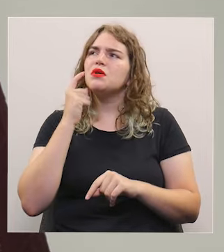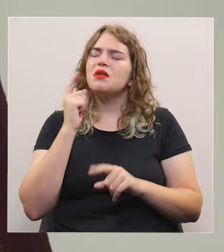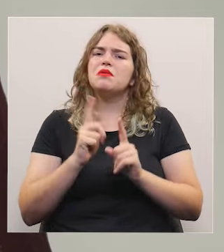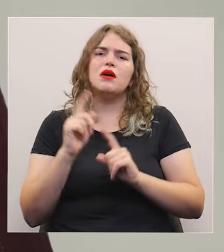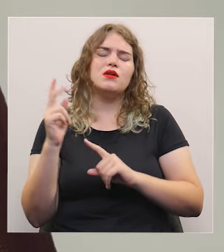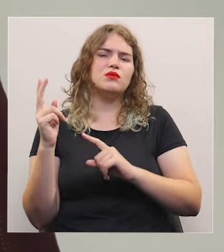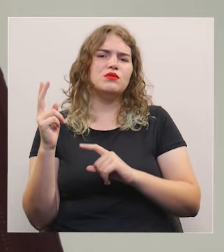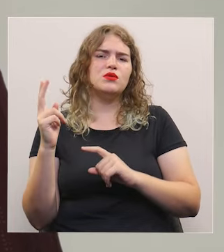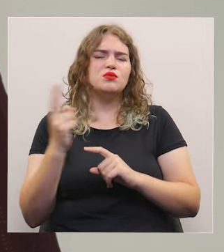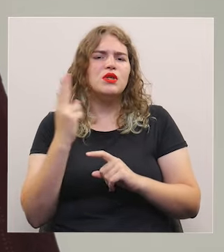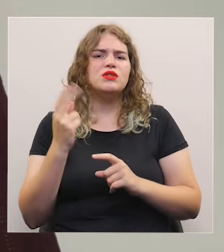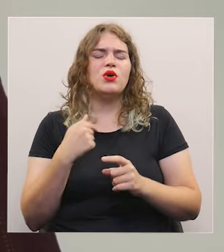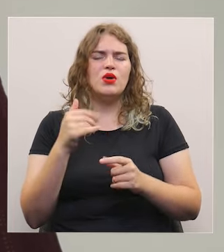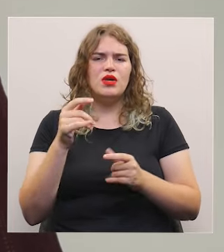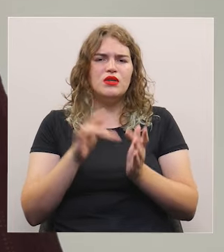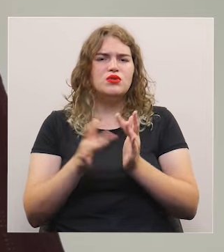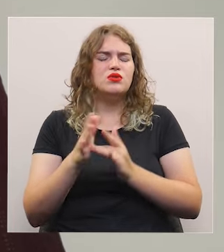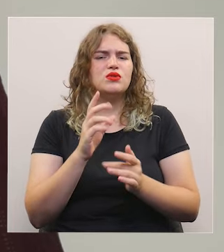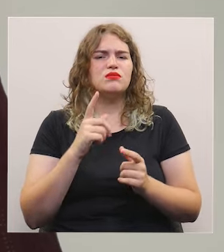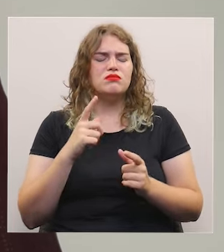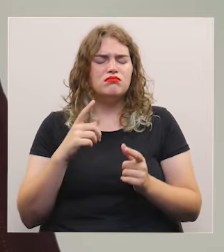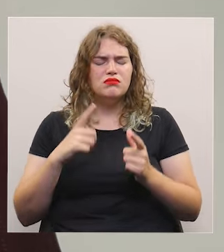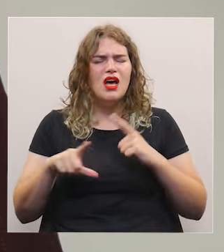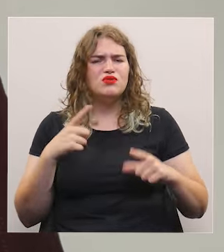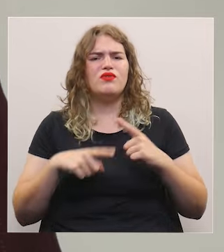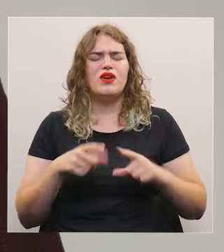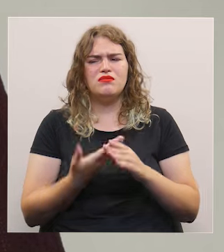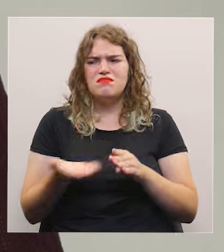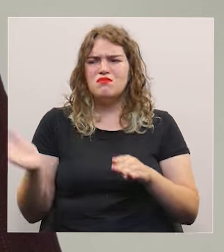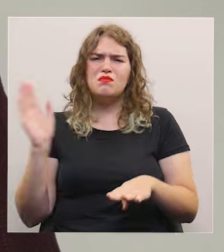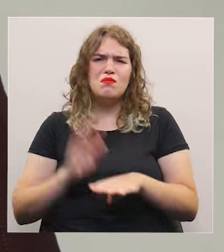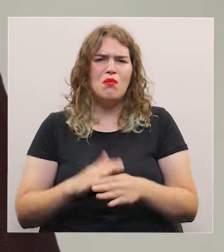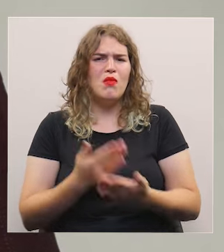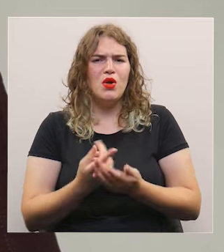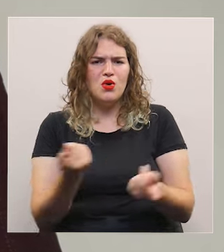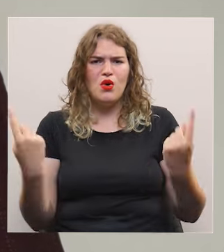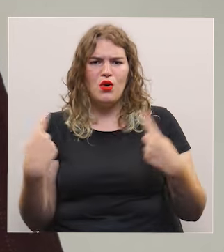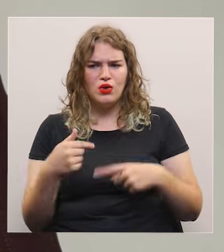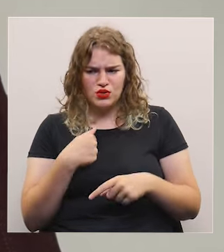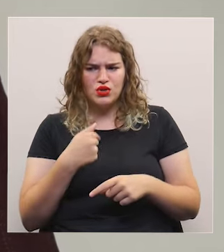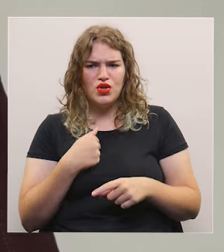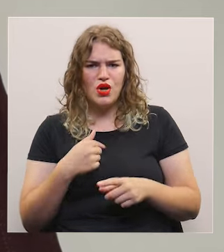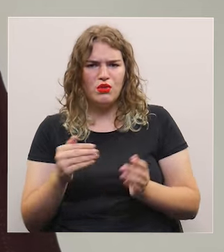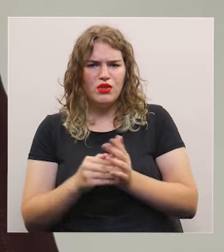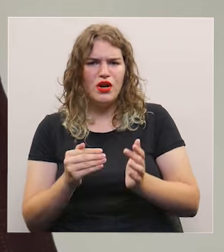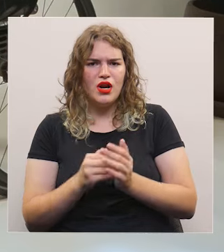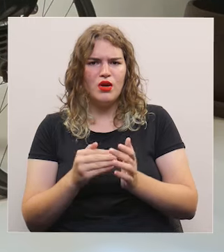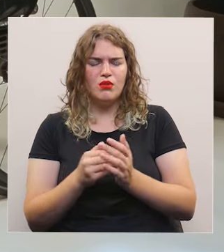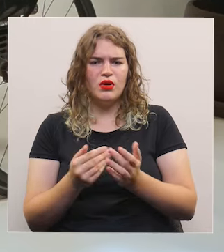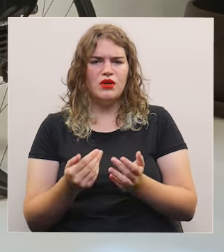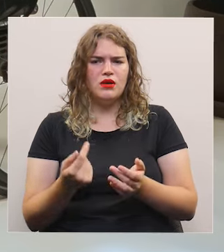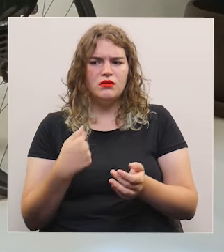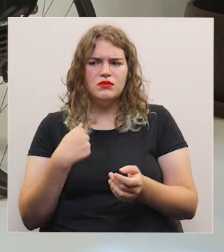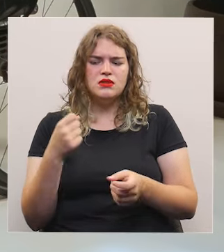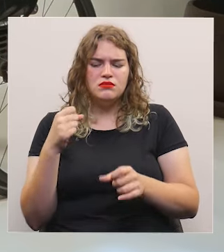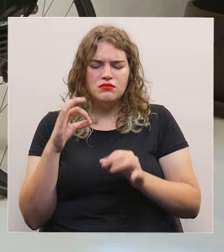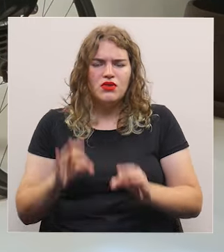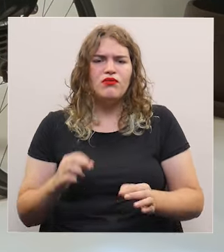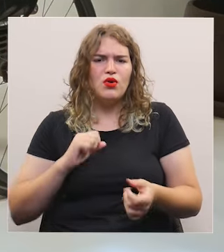dacă Dumnezeu, Iisus Hristos a pătimit atâta pentru noi și a suferit atâta pentru noi, atunci și eu trebuie să mă ridic în